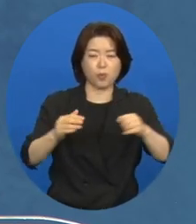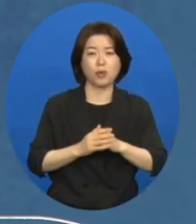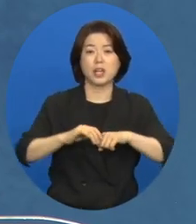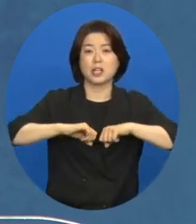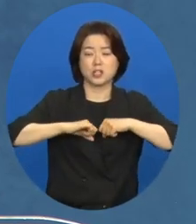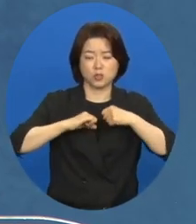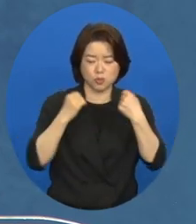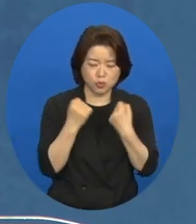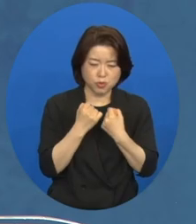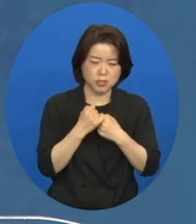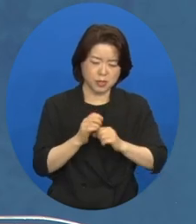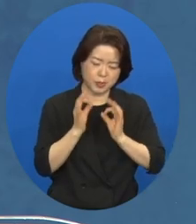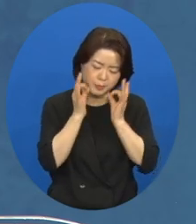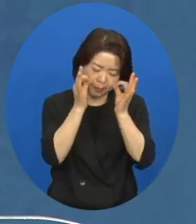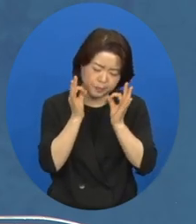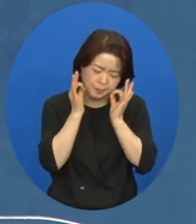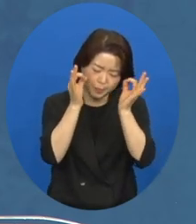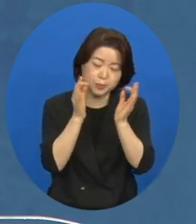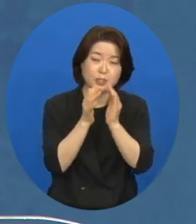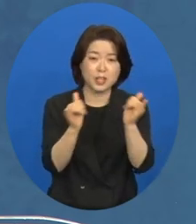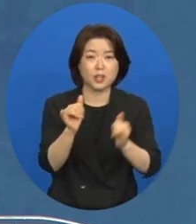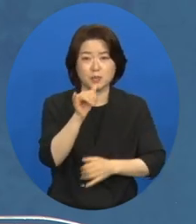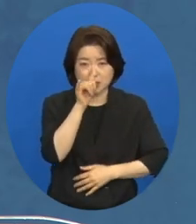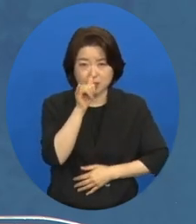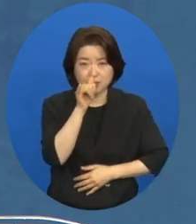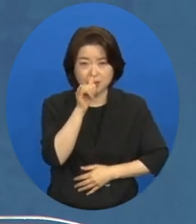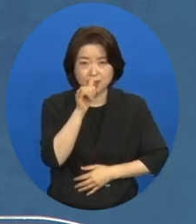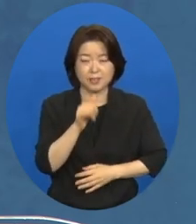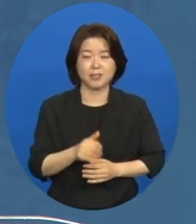순종의 분투를 하고 계신 분들 계십니까?